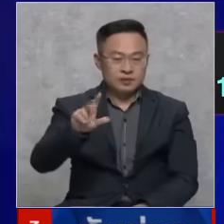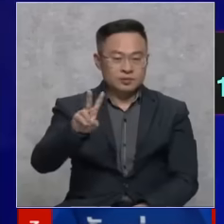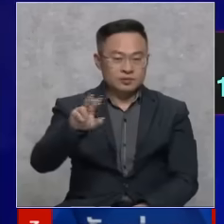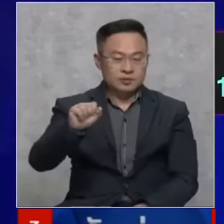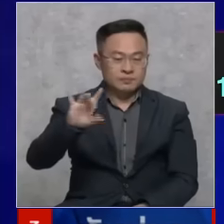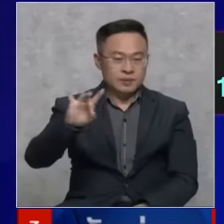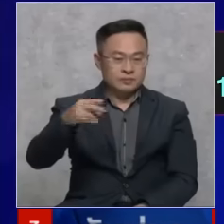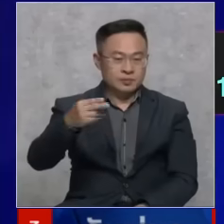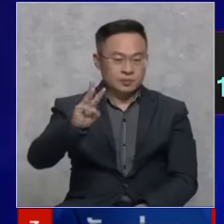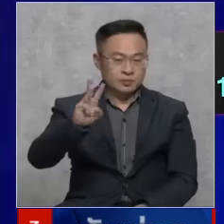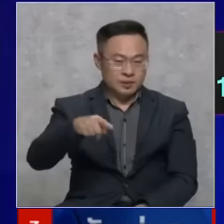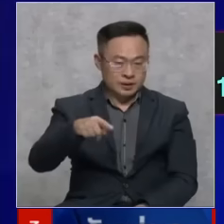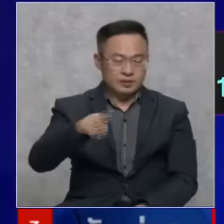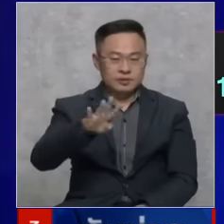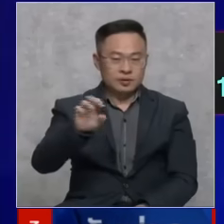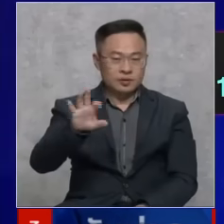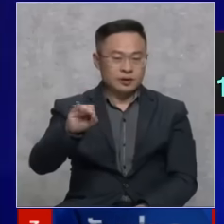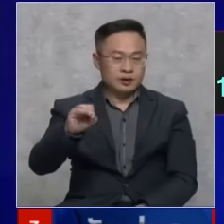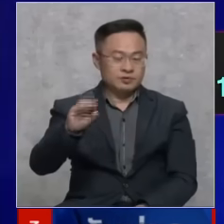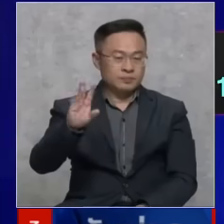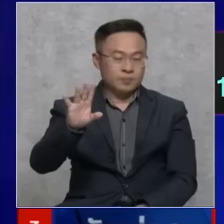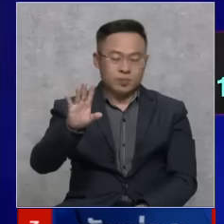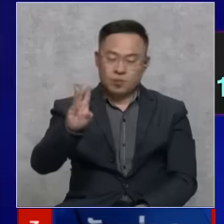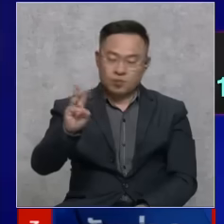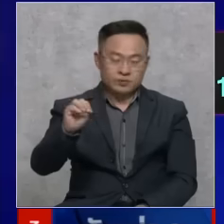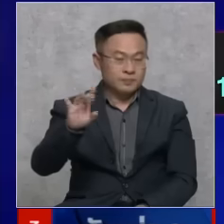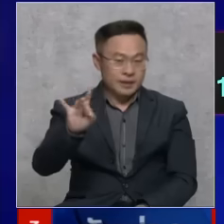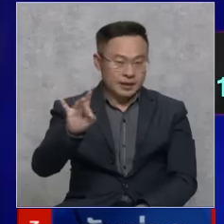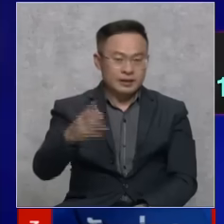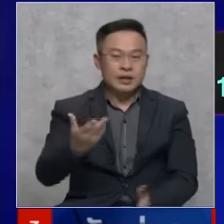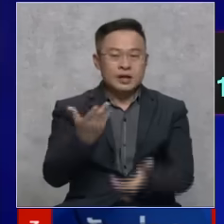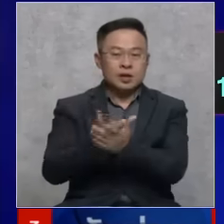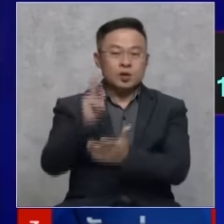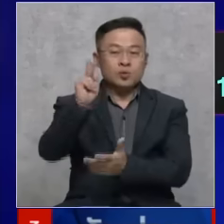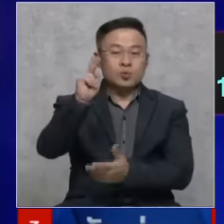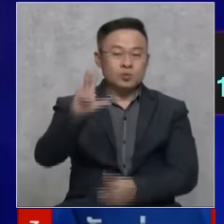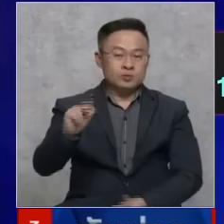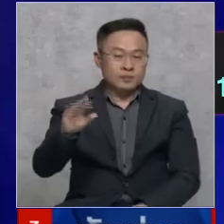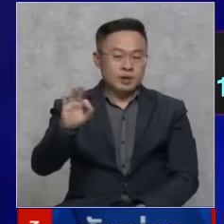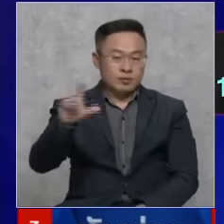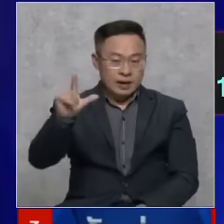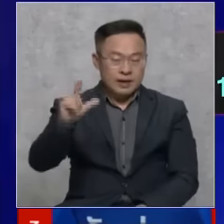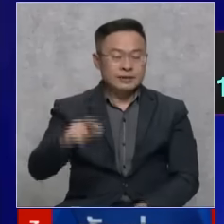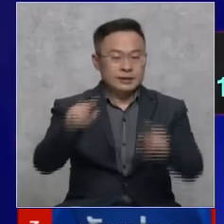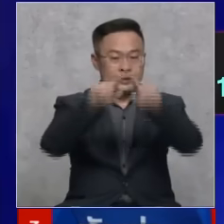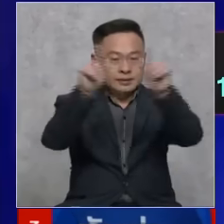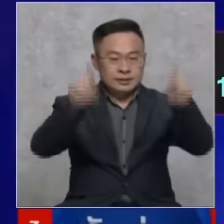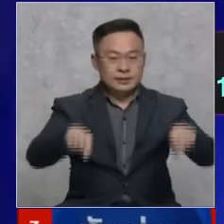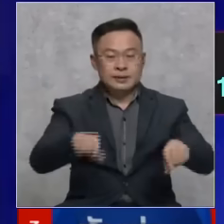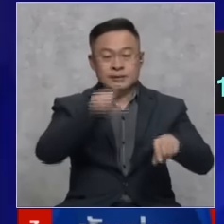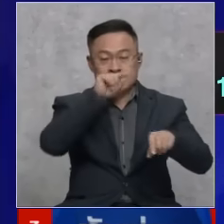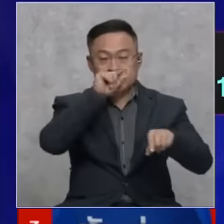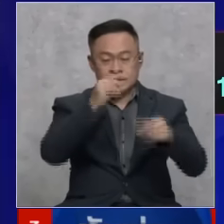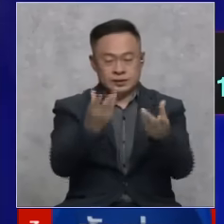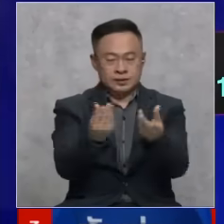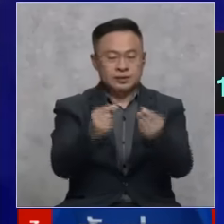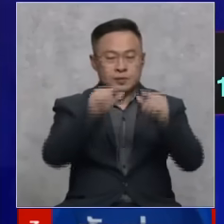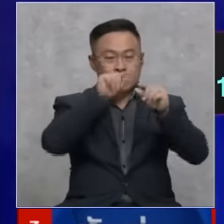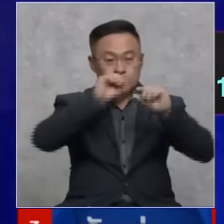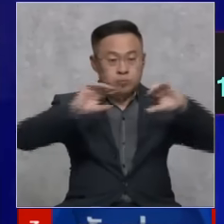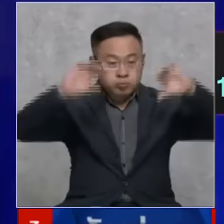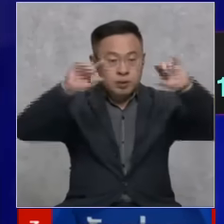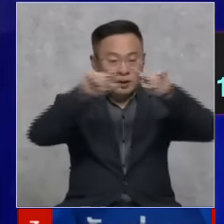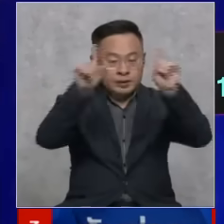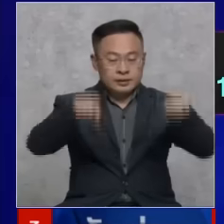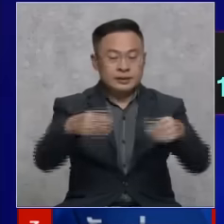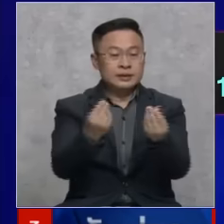15,286,468 บาทมีเงินให้กู้ยืมราวๆ39ล้านบาทค่ะมีที่ดินอีก61แปลงด้วยกันนะคะแล้วที่ดินเนี่ยมูลค่าม